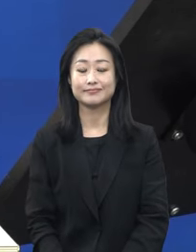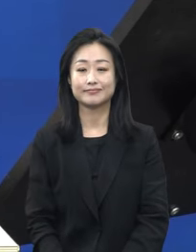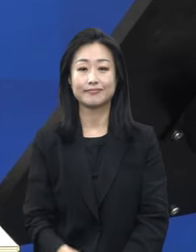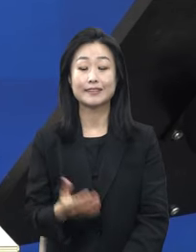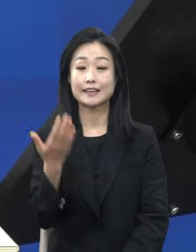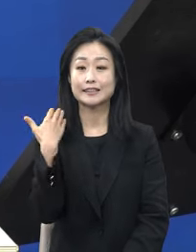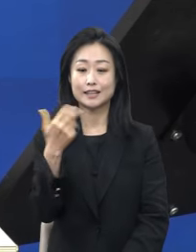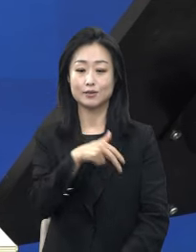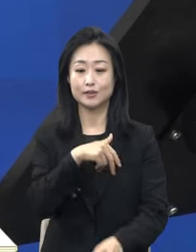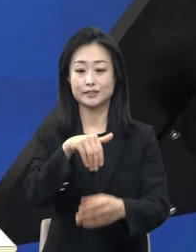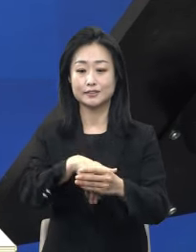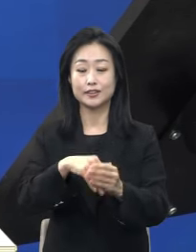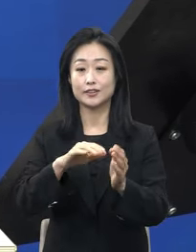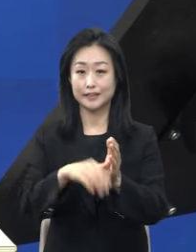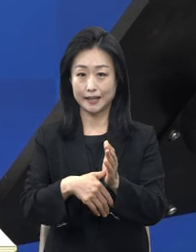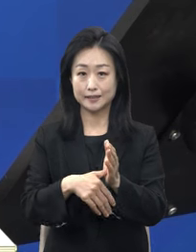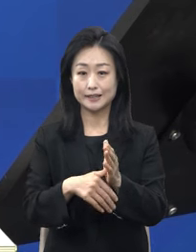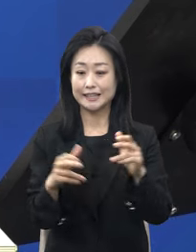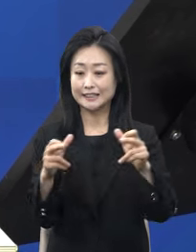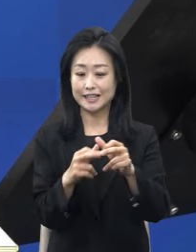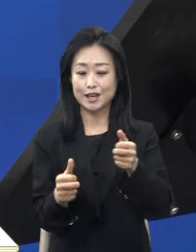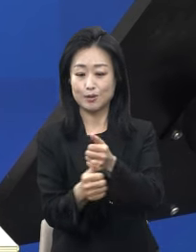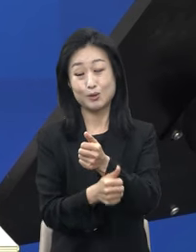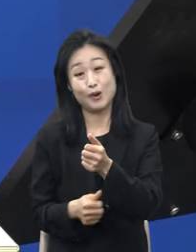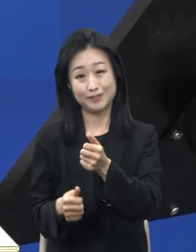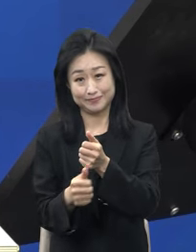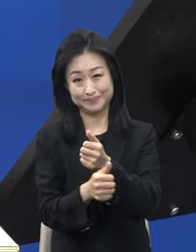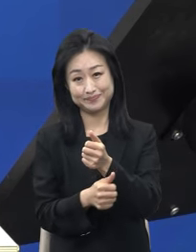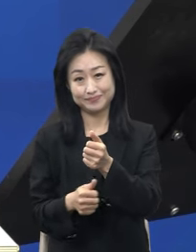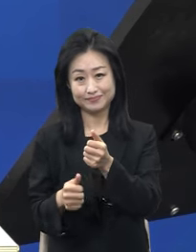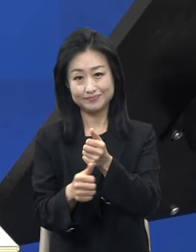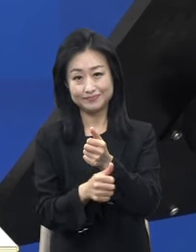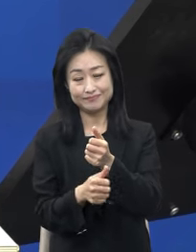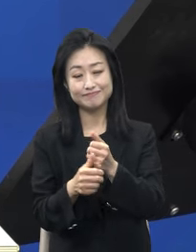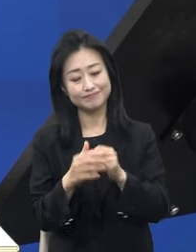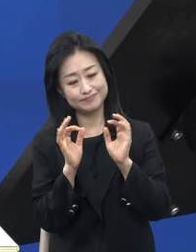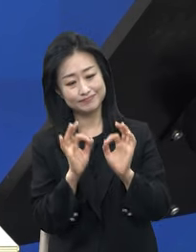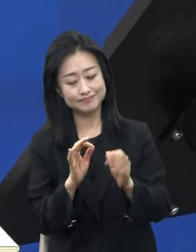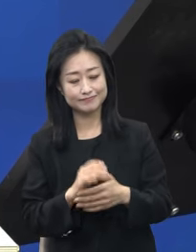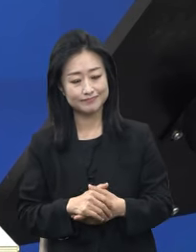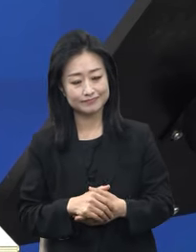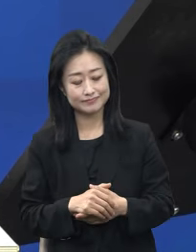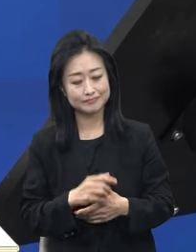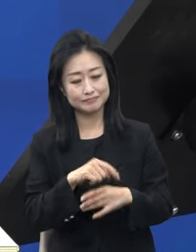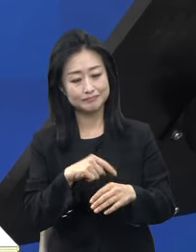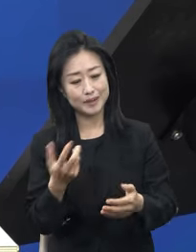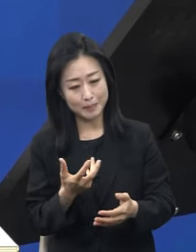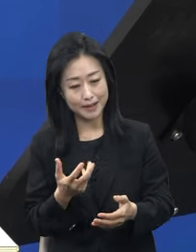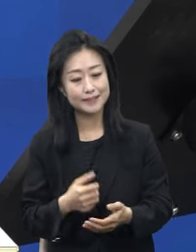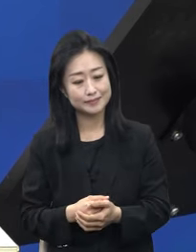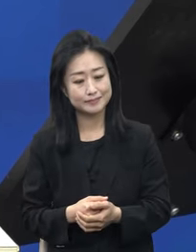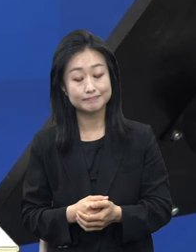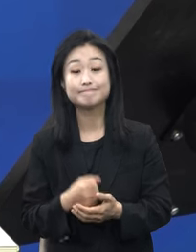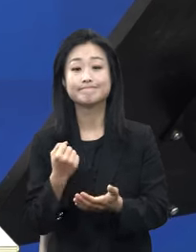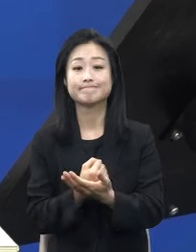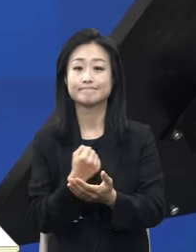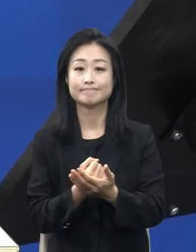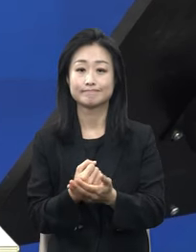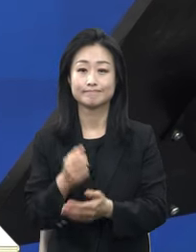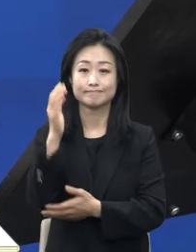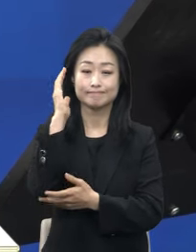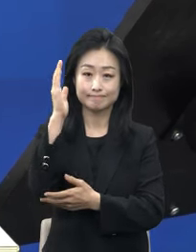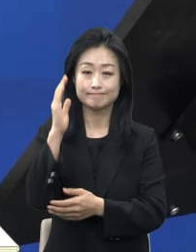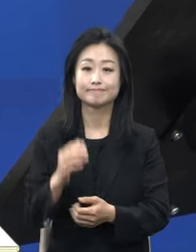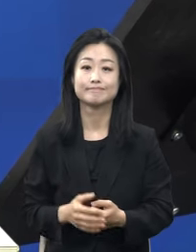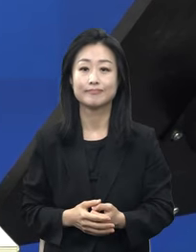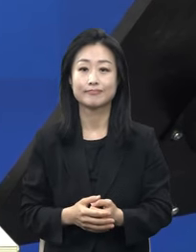지난 총선 때 장애인위원회의 가슴 아픈 상황들을 보며 출마를 결심하게 되었습니다. 함께 동거동락한